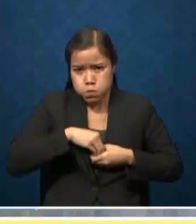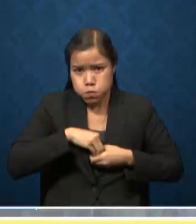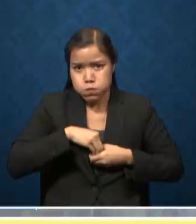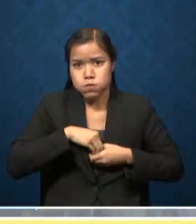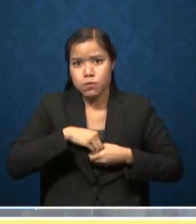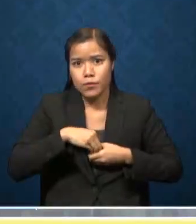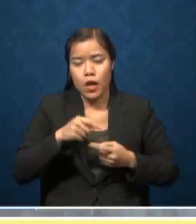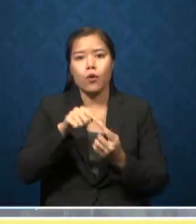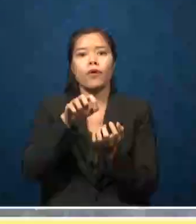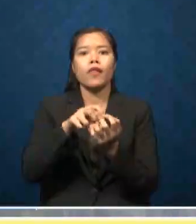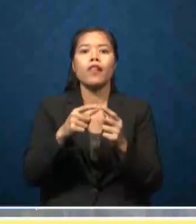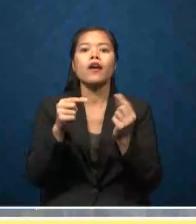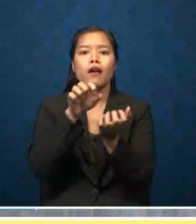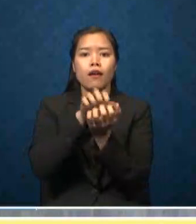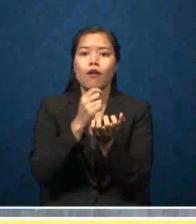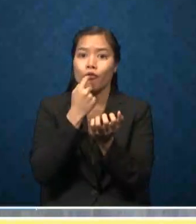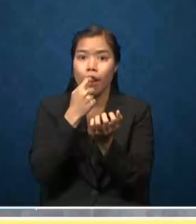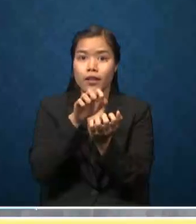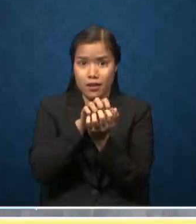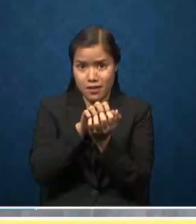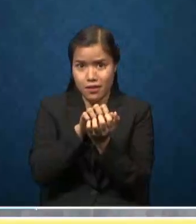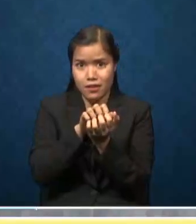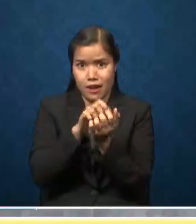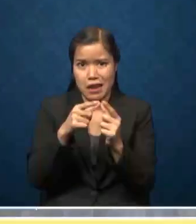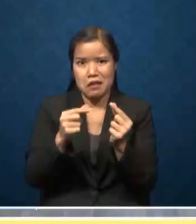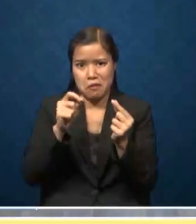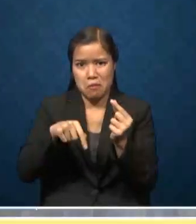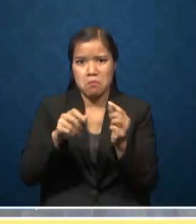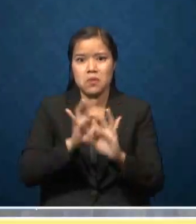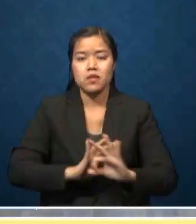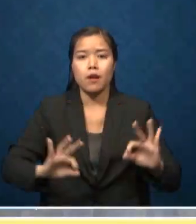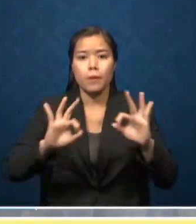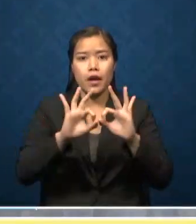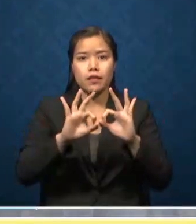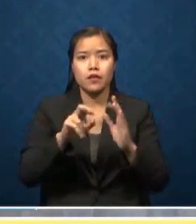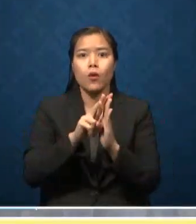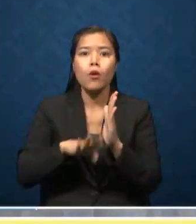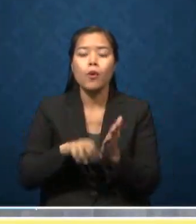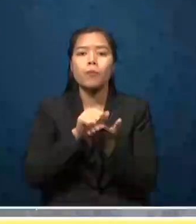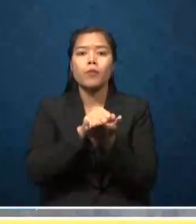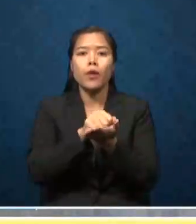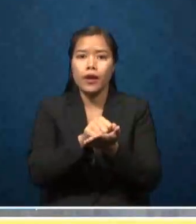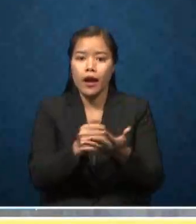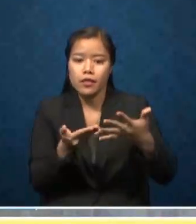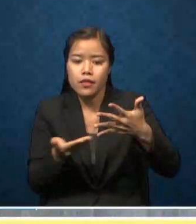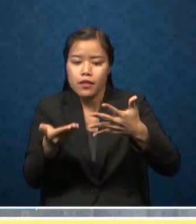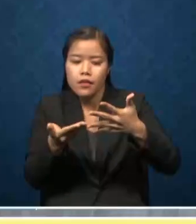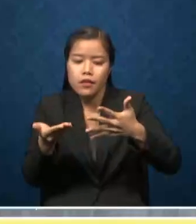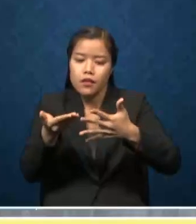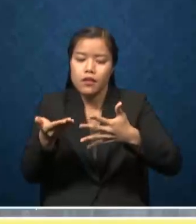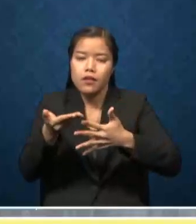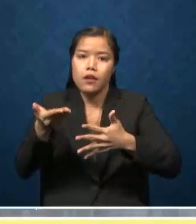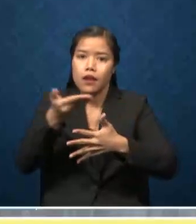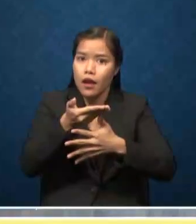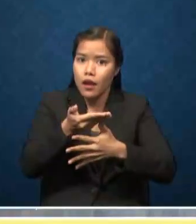เรื่องฟันก็เป็นเรื่องใหญ่มากนะครับอ่าตรงเนี้ยในระบบบริการที่ท่านต่อขึ้นไปเนี่ยจะมีจุด